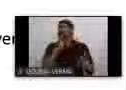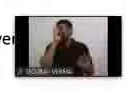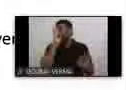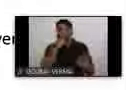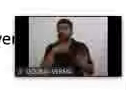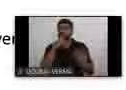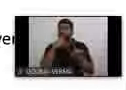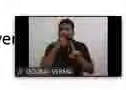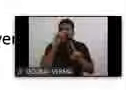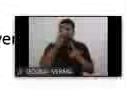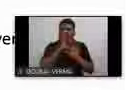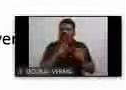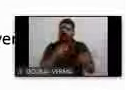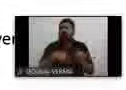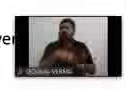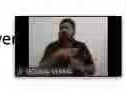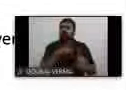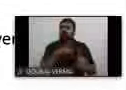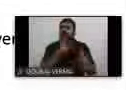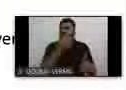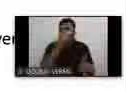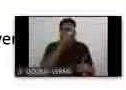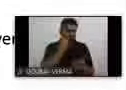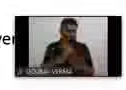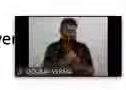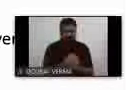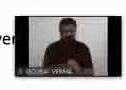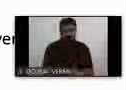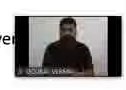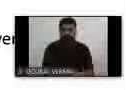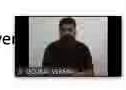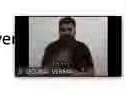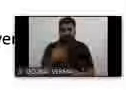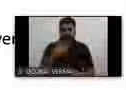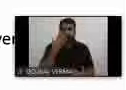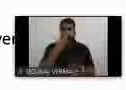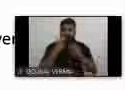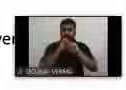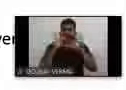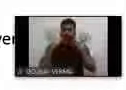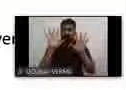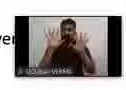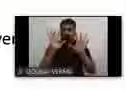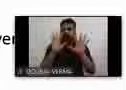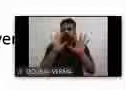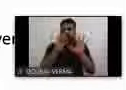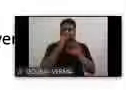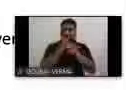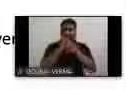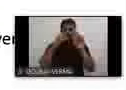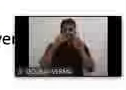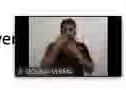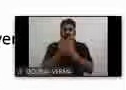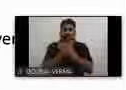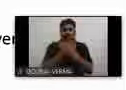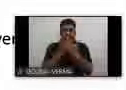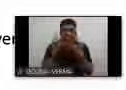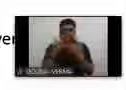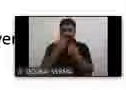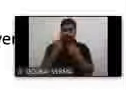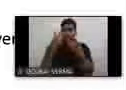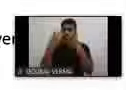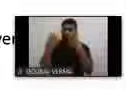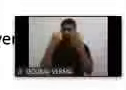इंपॉर्टेंट व्हेन यू डू द असेसमेंट. यूजिंग ऑफ ब्राइट कलर्स, अगेन कलर्स में ब्राइट कलर्स